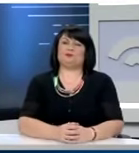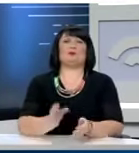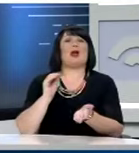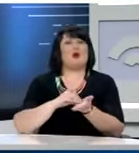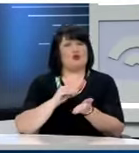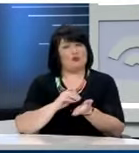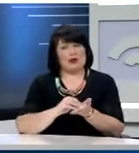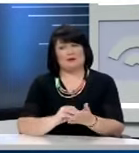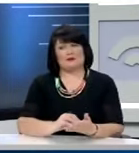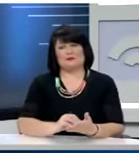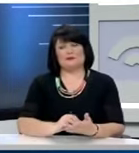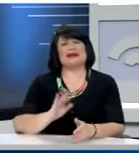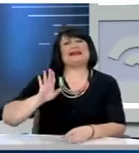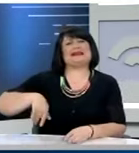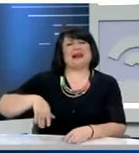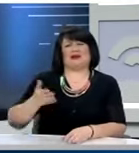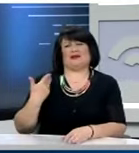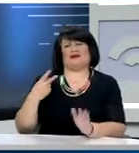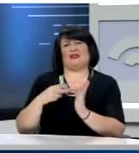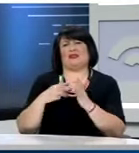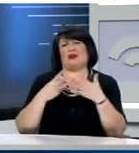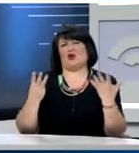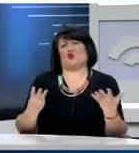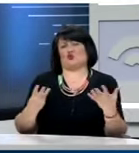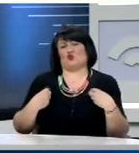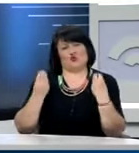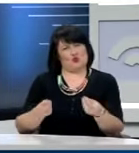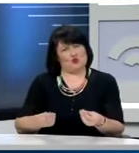Επίσης, στο τέλος του 2018 αποδώσαμε